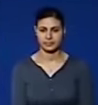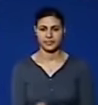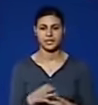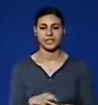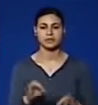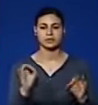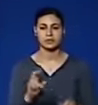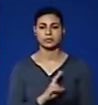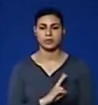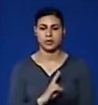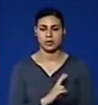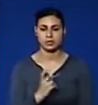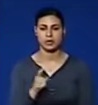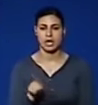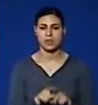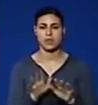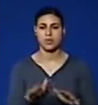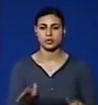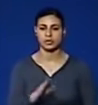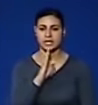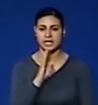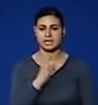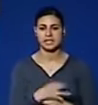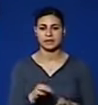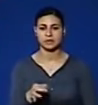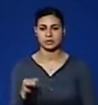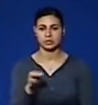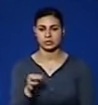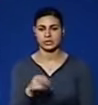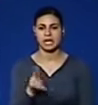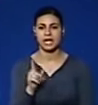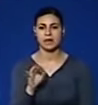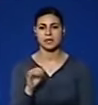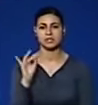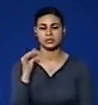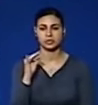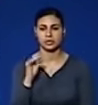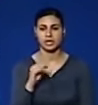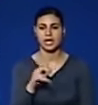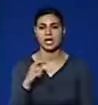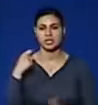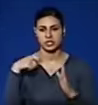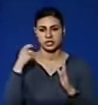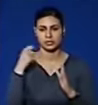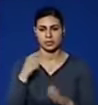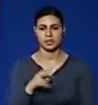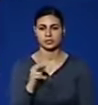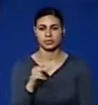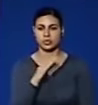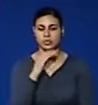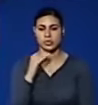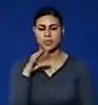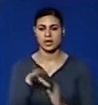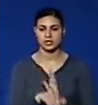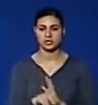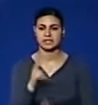თავისუფლების მოყვარული ვნებიანი ბოშა ქალი თავისუფლების კუნძულზე. კარმენის ისტორია რეჟისორმა ლევან წულაძემ სევილიიდან კუბაში,